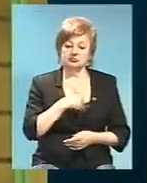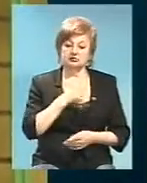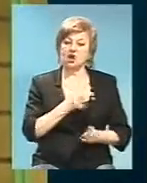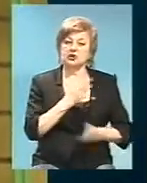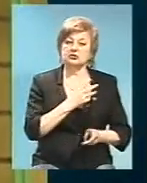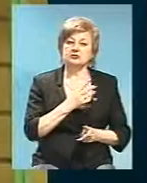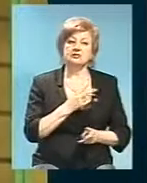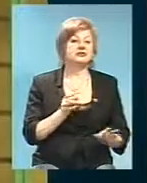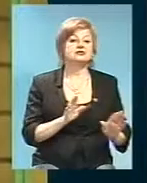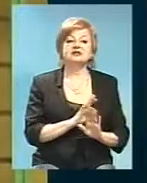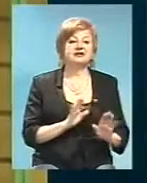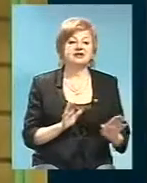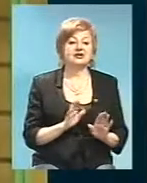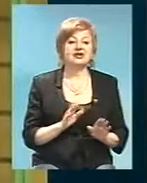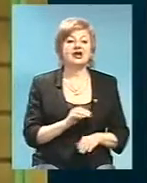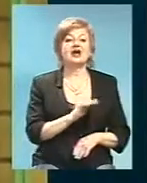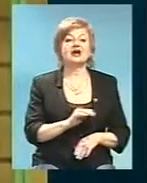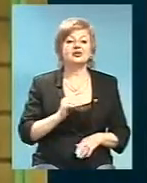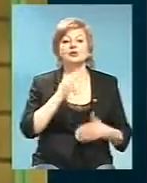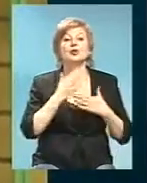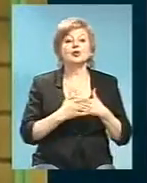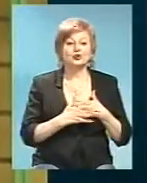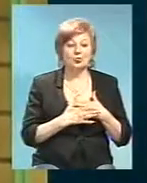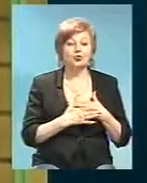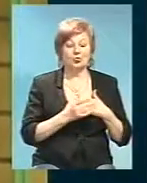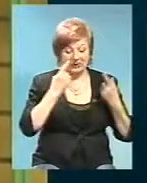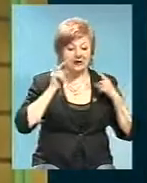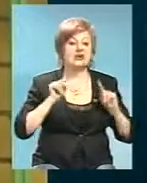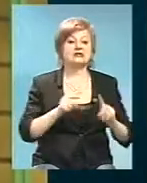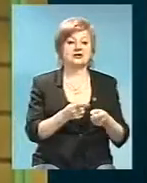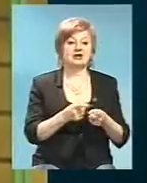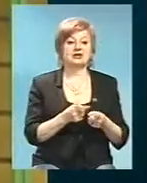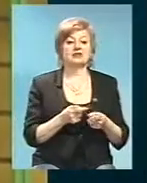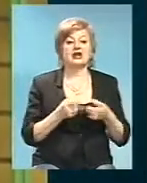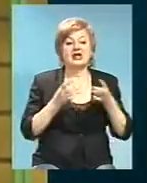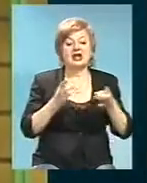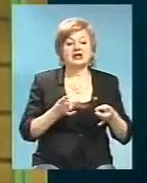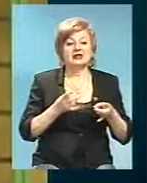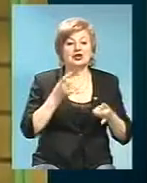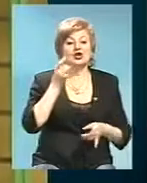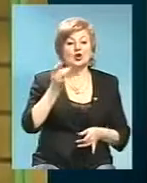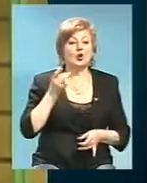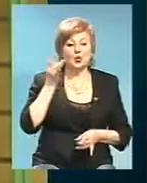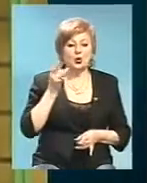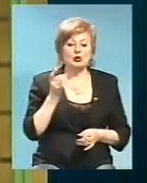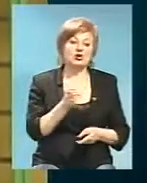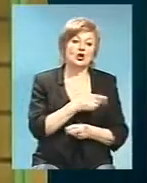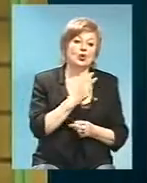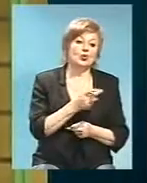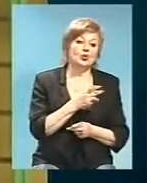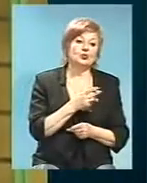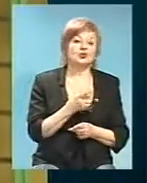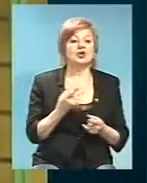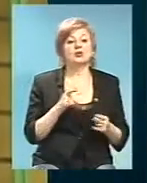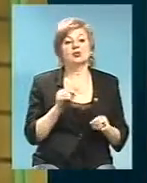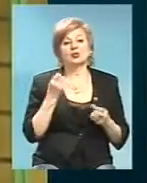але діти дуже полюбляють, тому що він яскравий. Блідно-рожевий, наприклад, або голубий. Це просто дитина